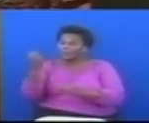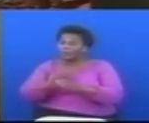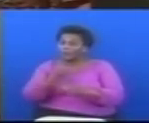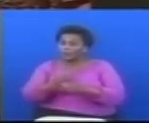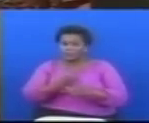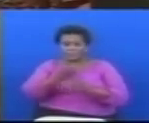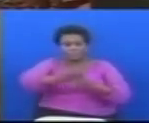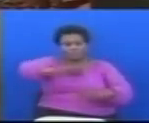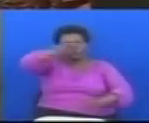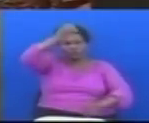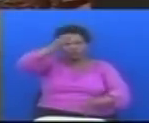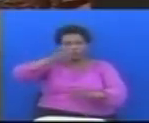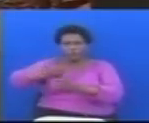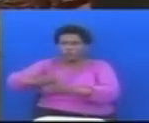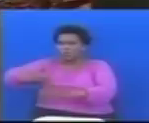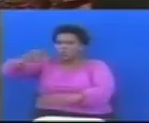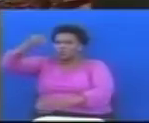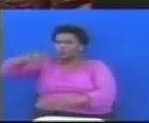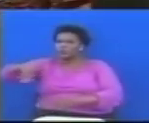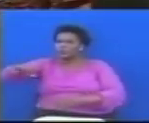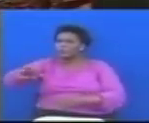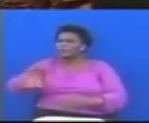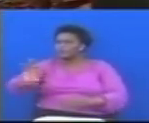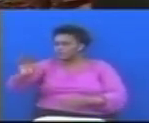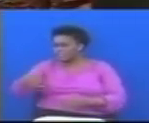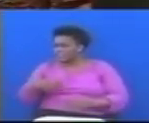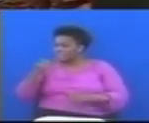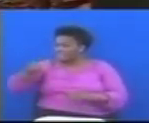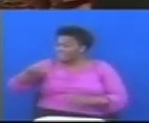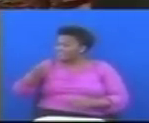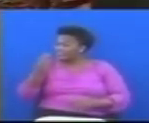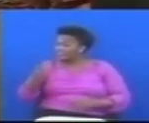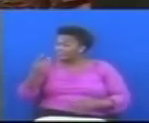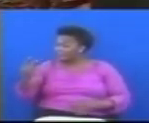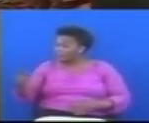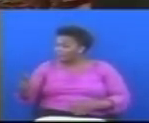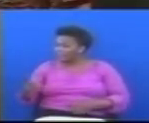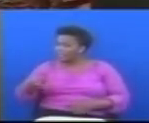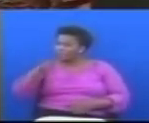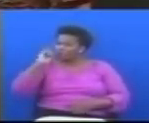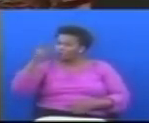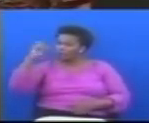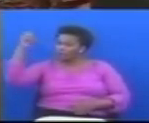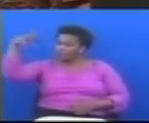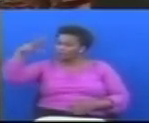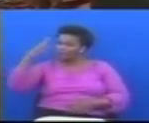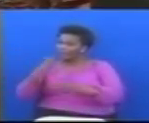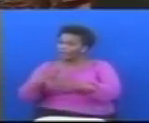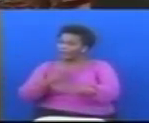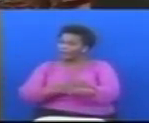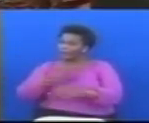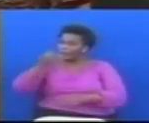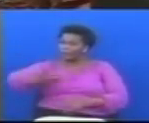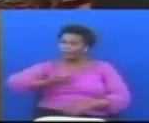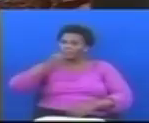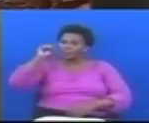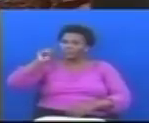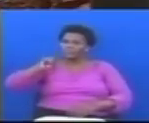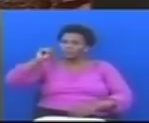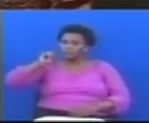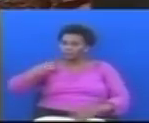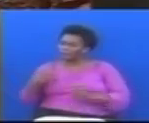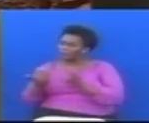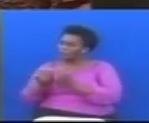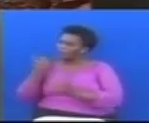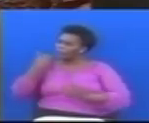katika jimbo la Banausi maeneo ya vijiji 22 atawashwa kabla ya mwezi Septemba mwaka huu. Kuni mtoa wasiwasi Mheshimiwa mbunge